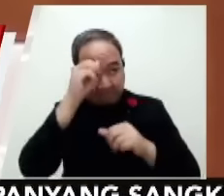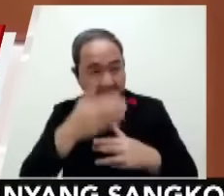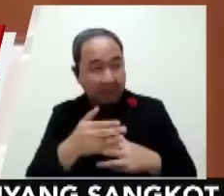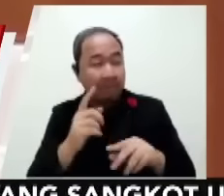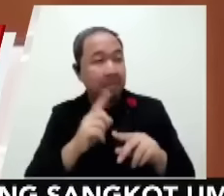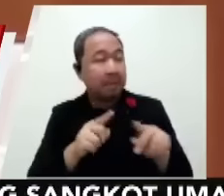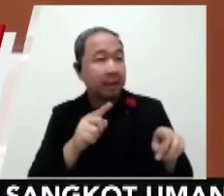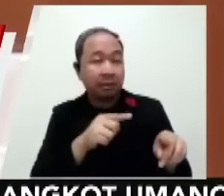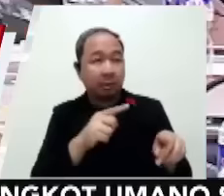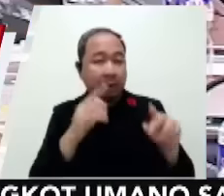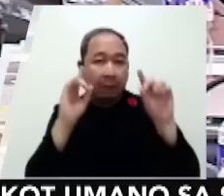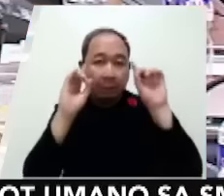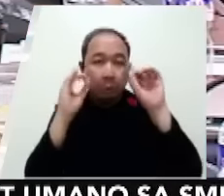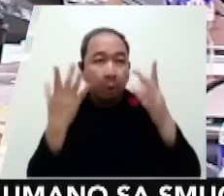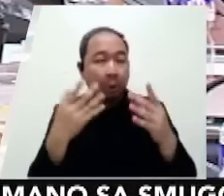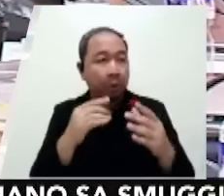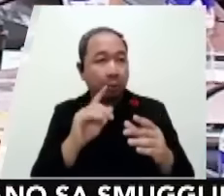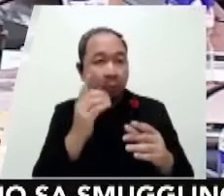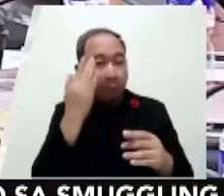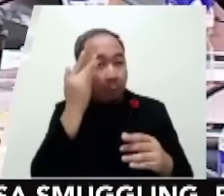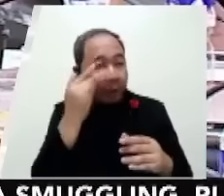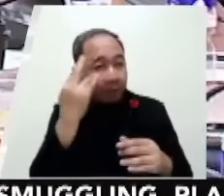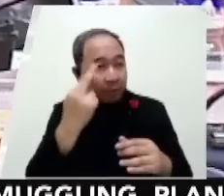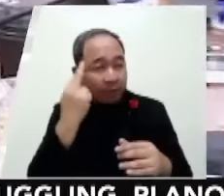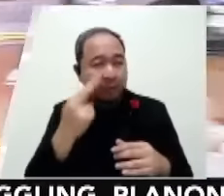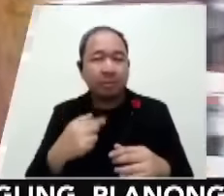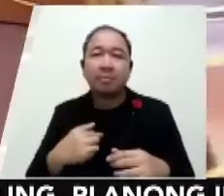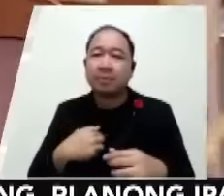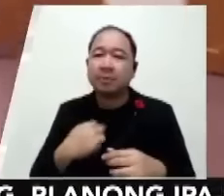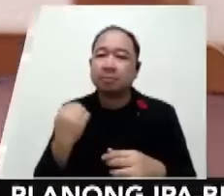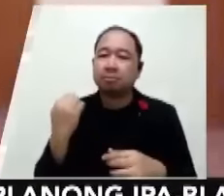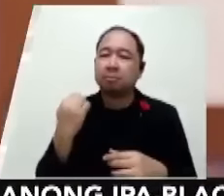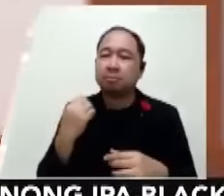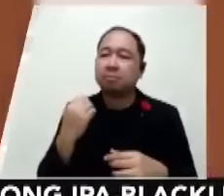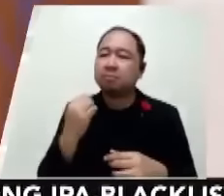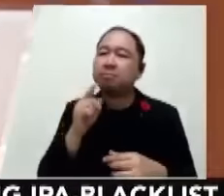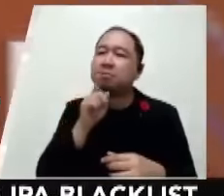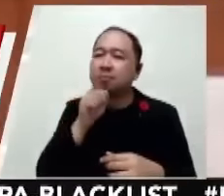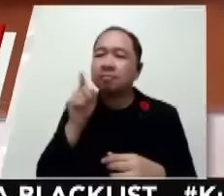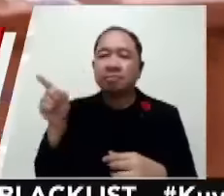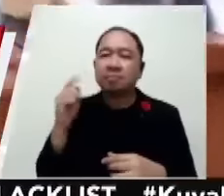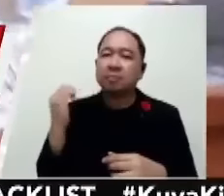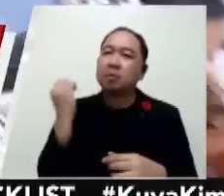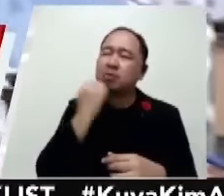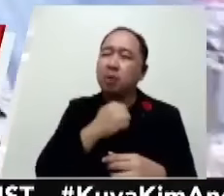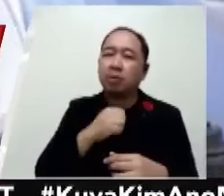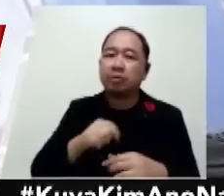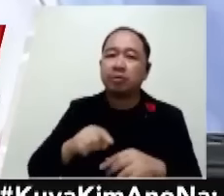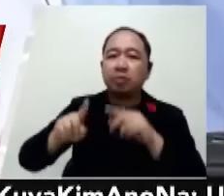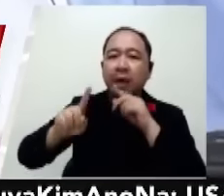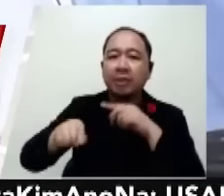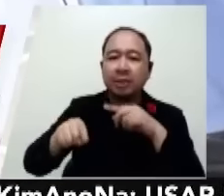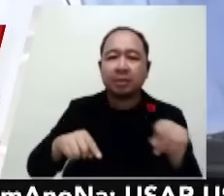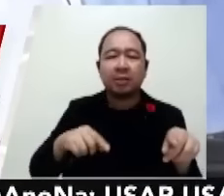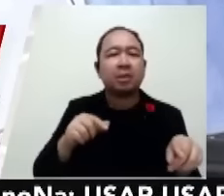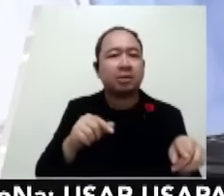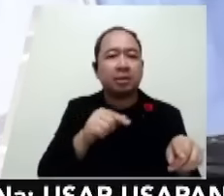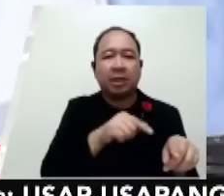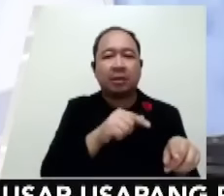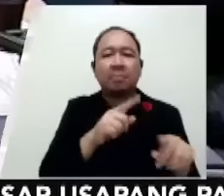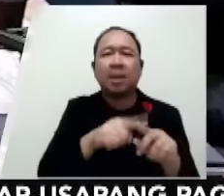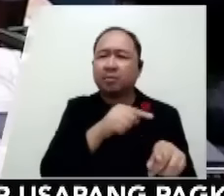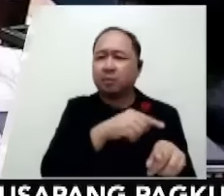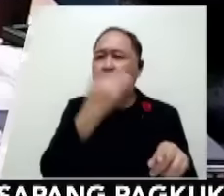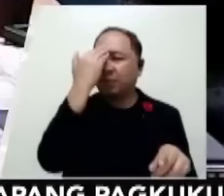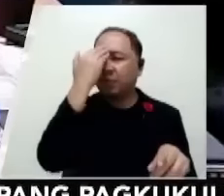mo alam kung bakit. Nagkamali lang po ng pagkakasalita po si Agaraw. Pero alam niya po yan, dahil ito po matinong tao po